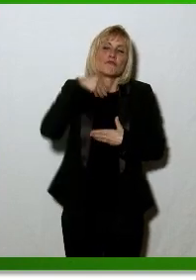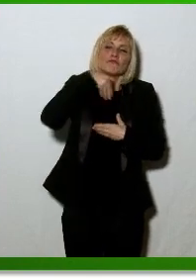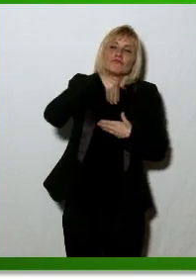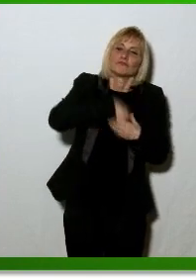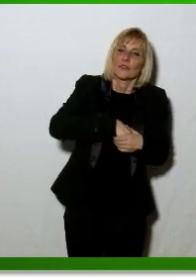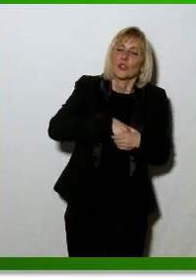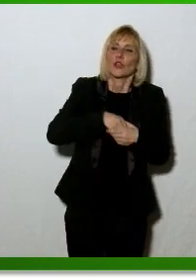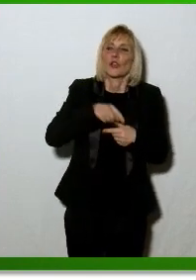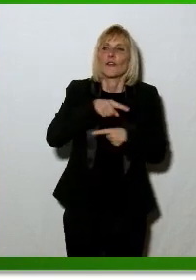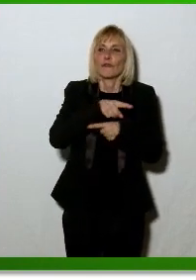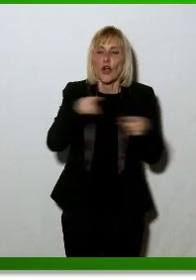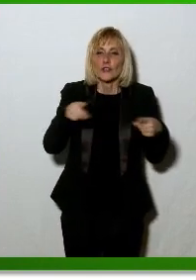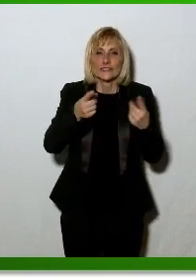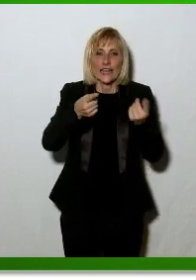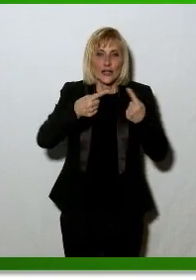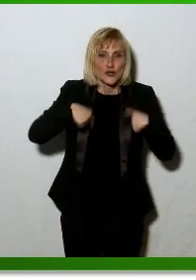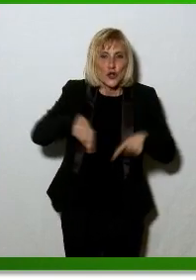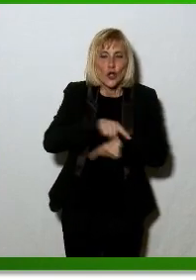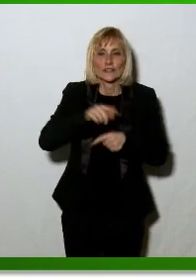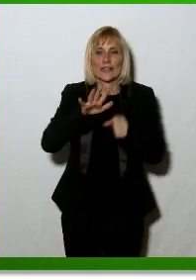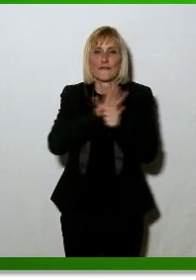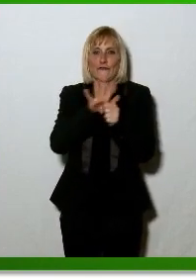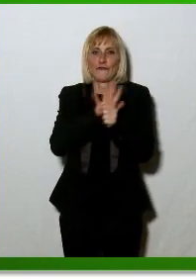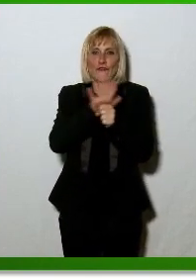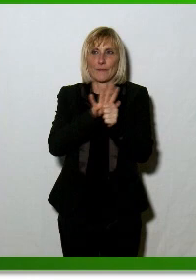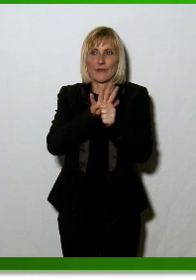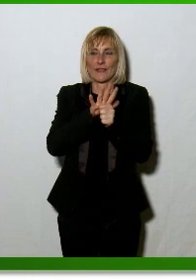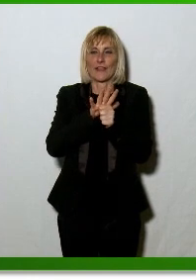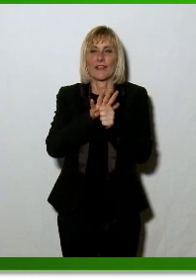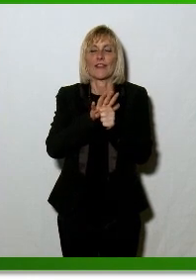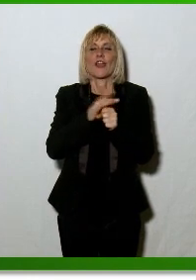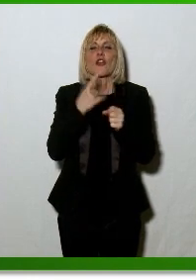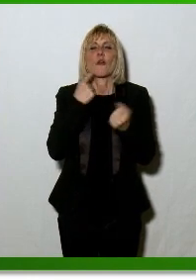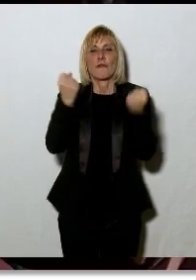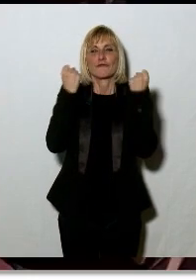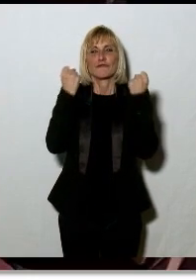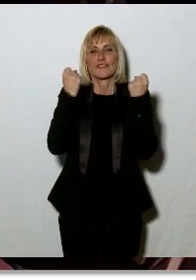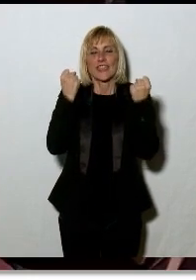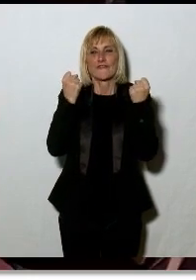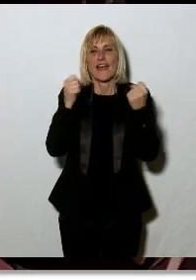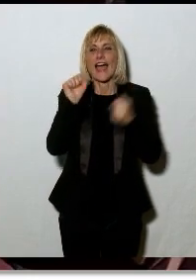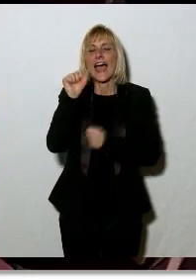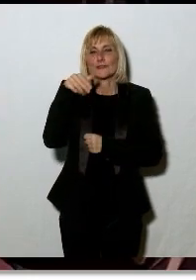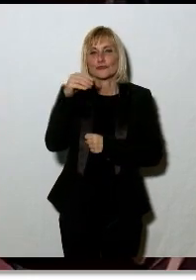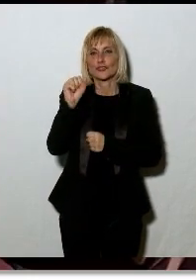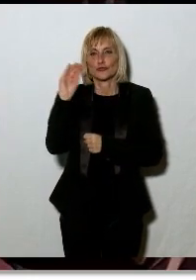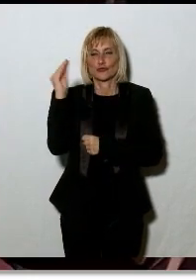della vostra e della nostra famiglia viva Anci viva Anci